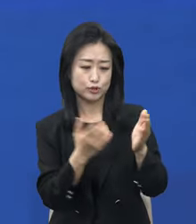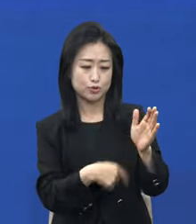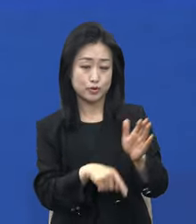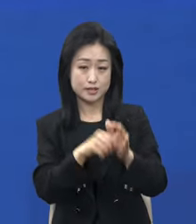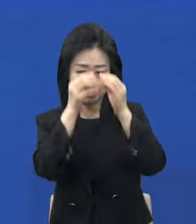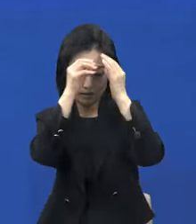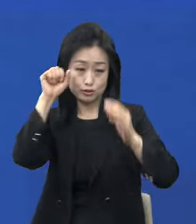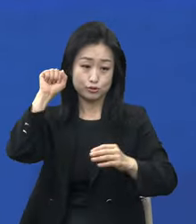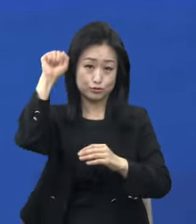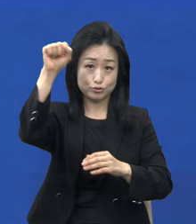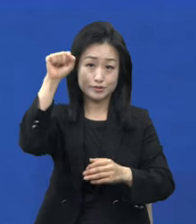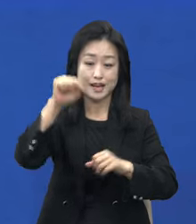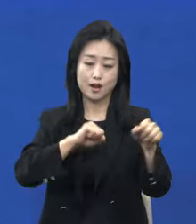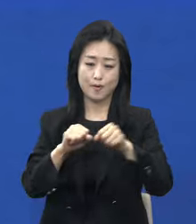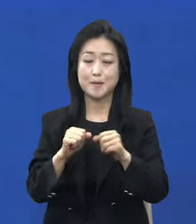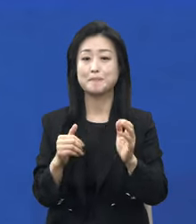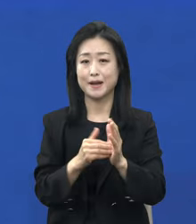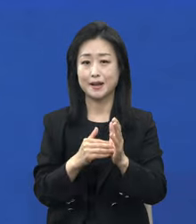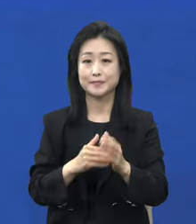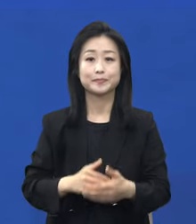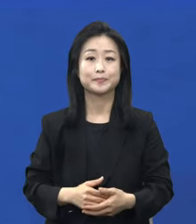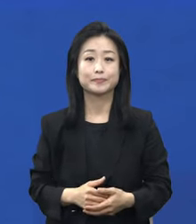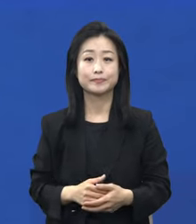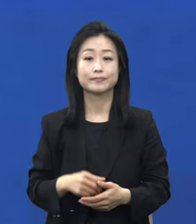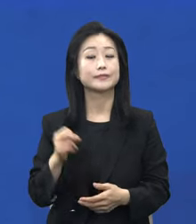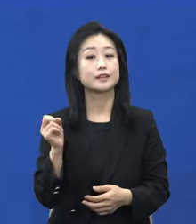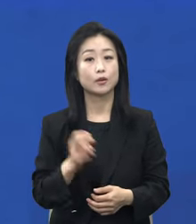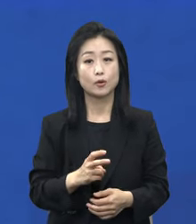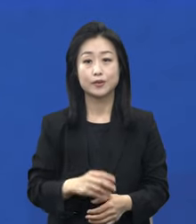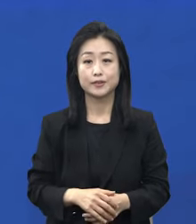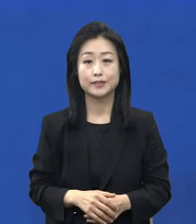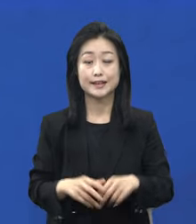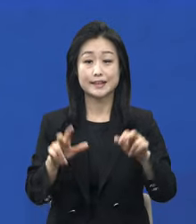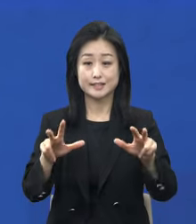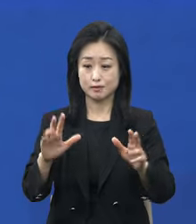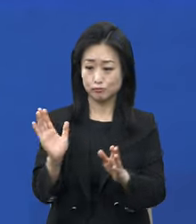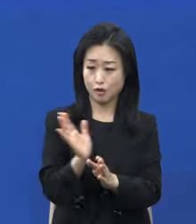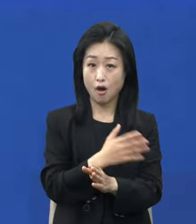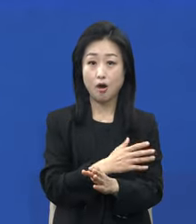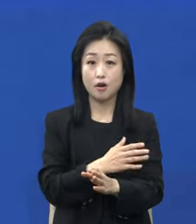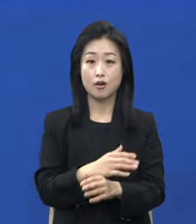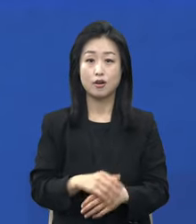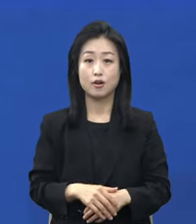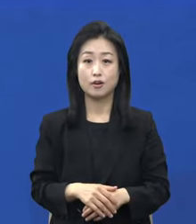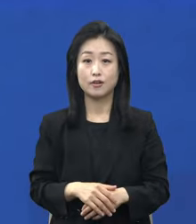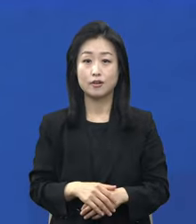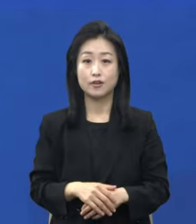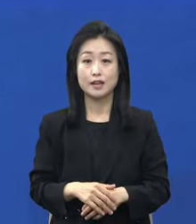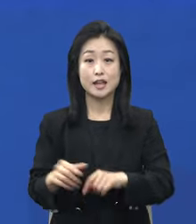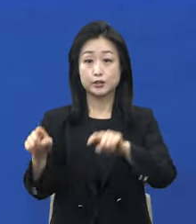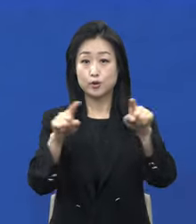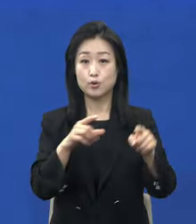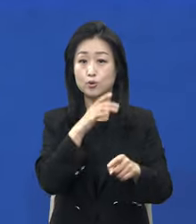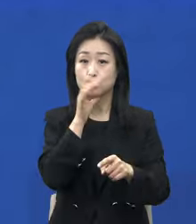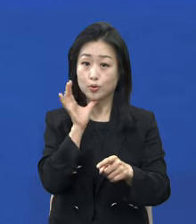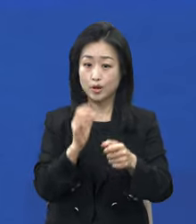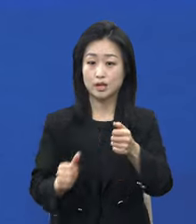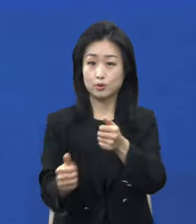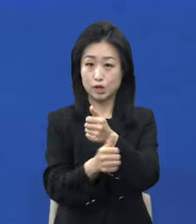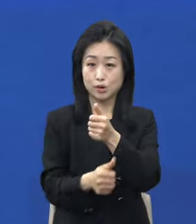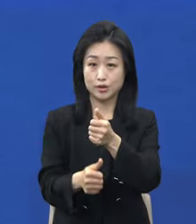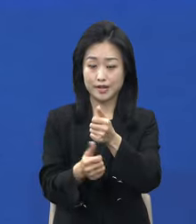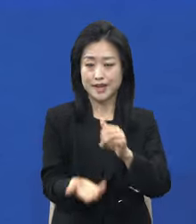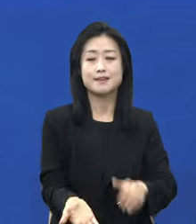투쟁에 앞장섰었습니다. 마찬가지로 지금부터는 우리 전국 노인의